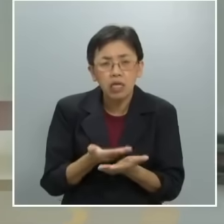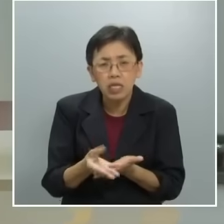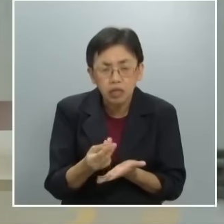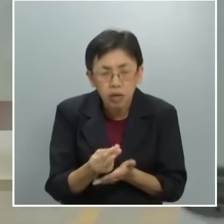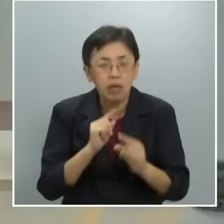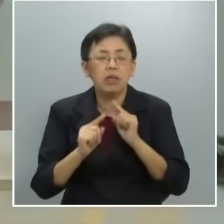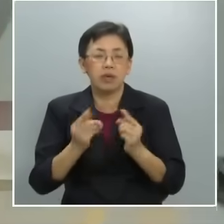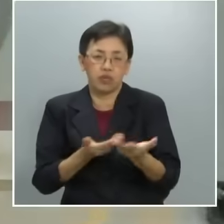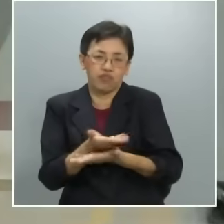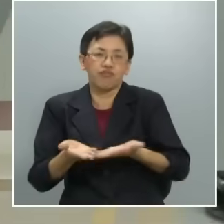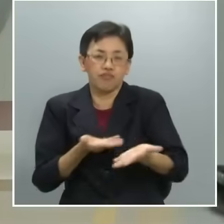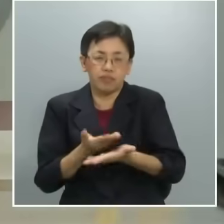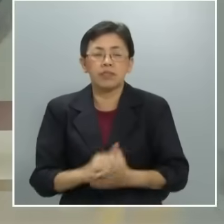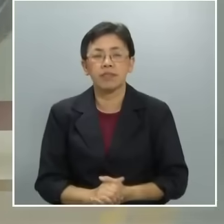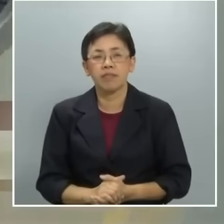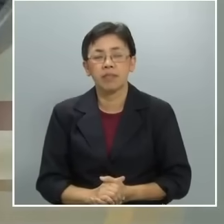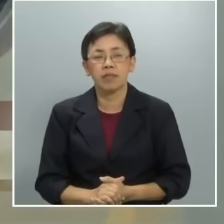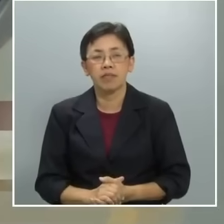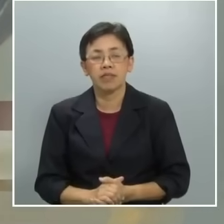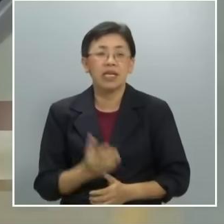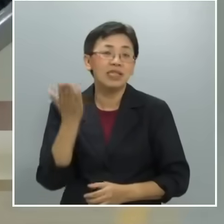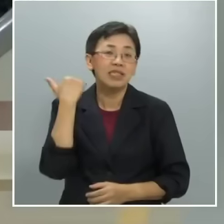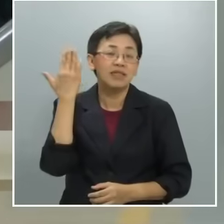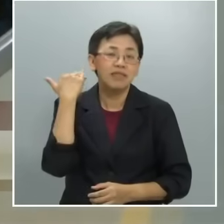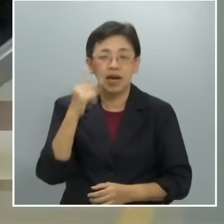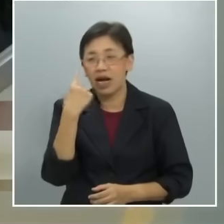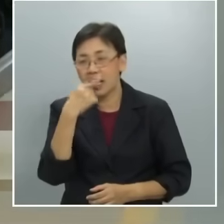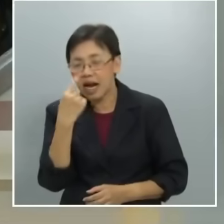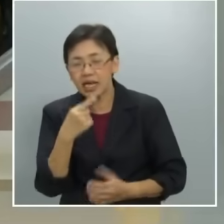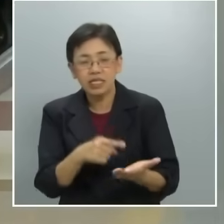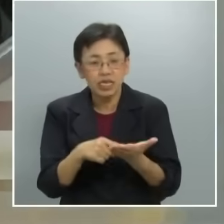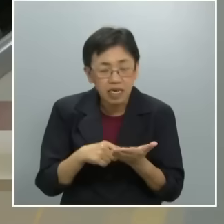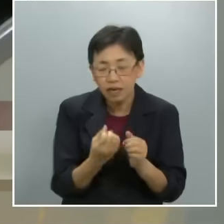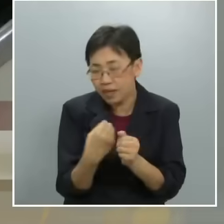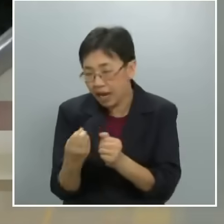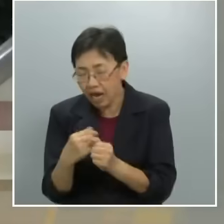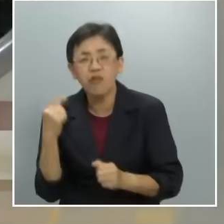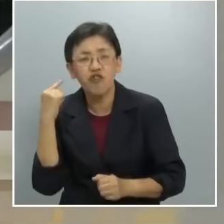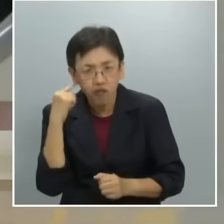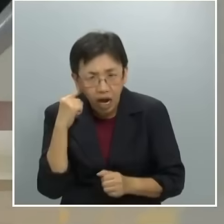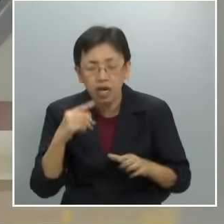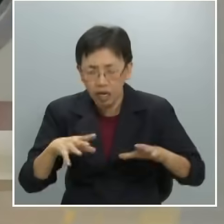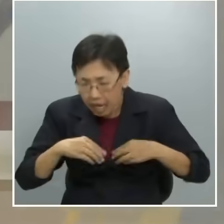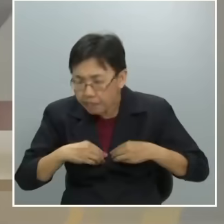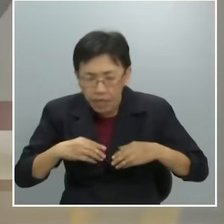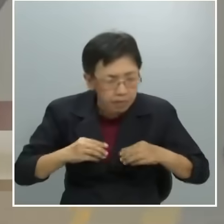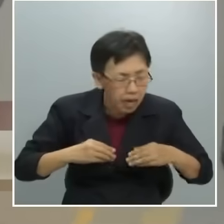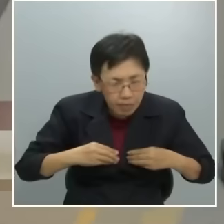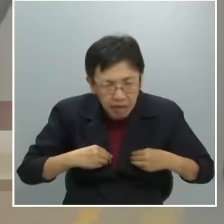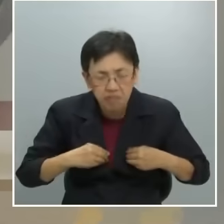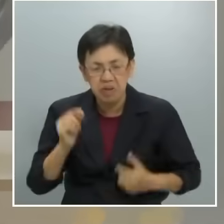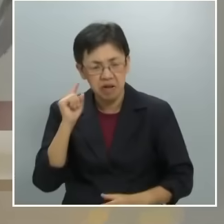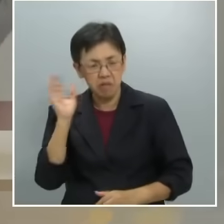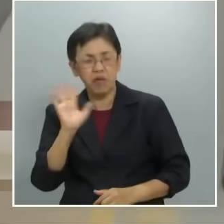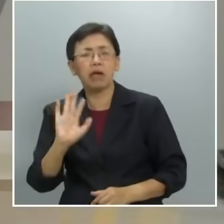กันยืนยันว่าตลอดที่ผ่านมาใครมีข้อเสนอและรับฟังไม่ใช่ไม่รับฟังนักข่าวก็ย้ำ